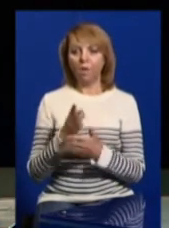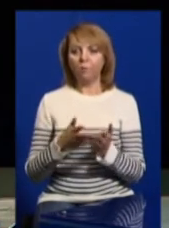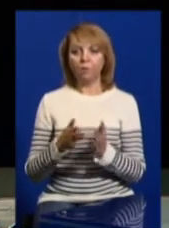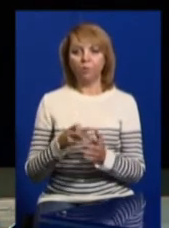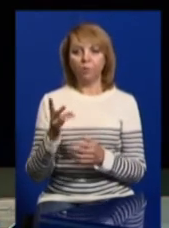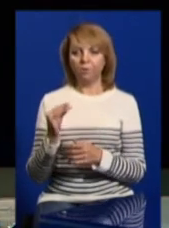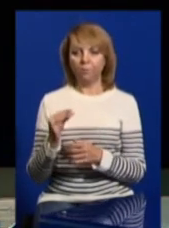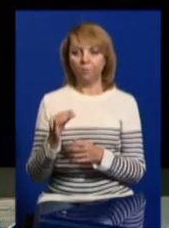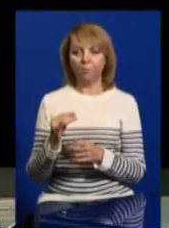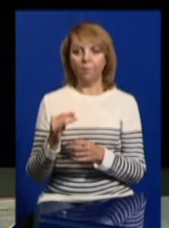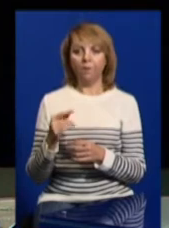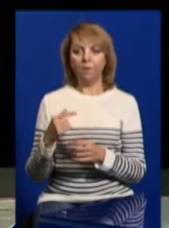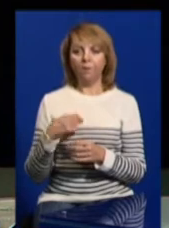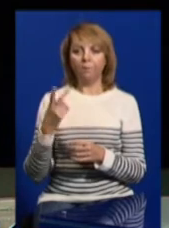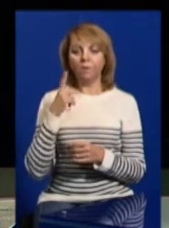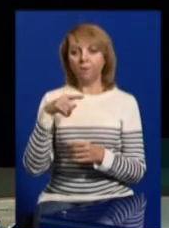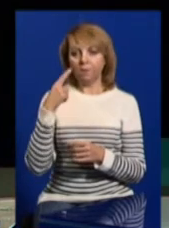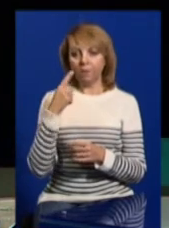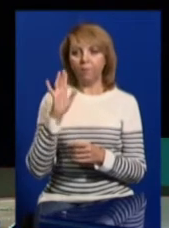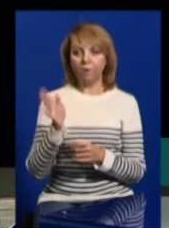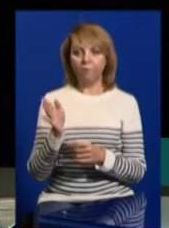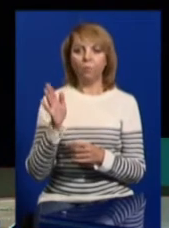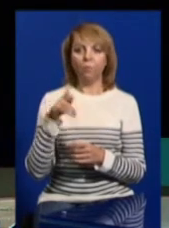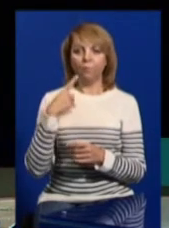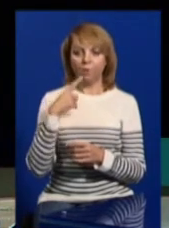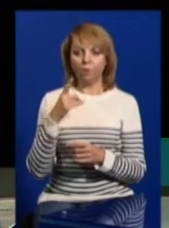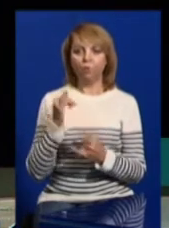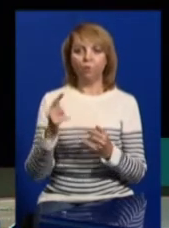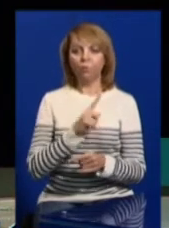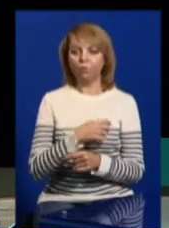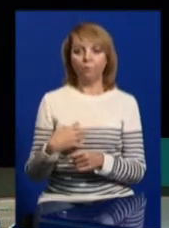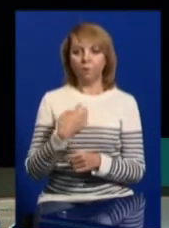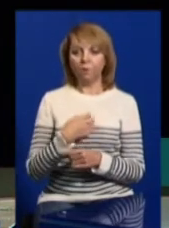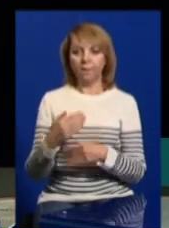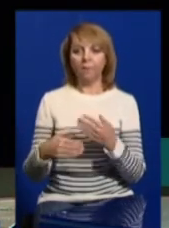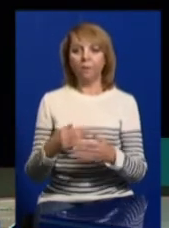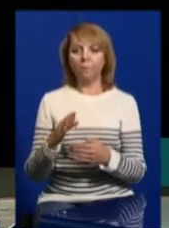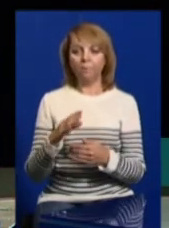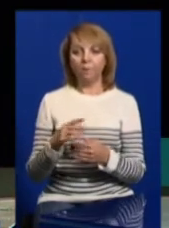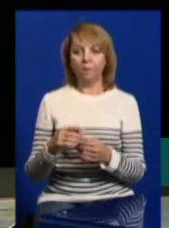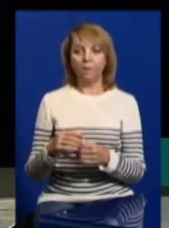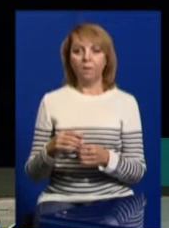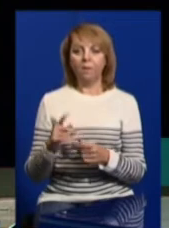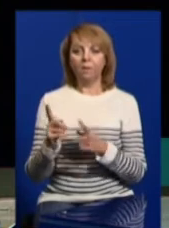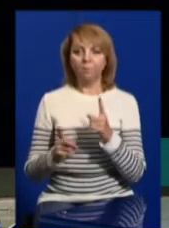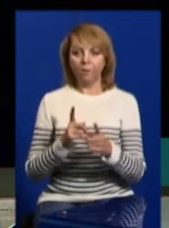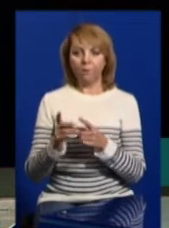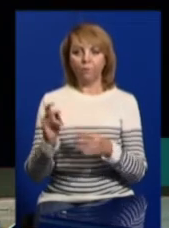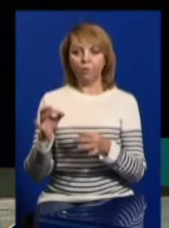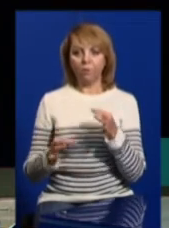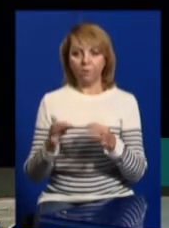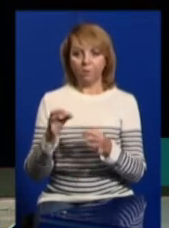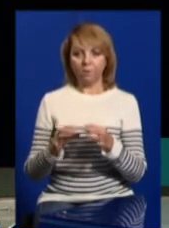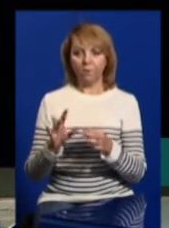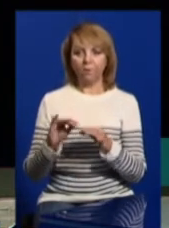ні. Я завжди казав і кажу, що сьогодні дуже важливим етапом взагалі реформування, зміни суддівської